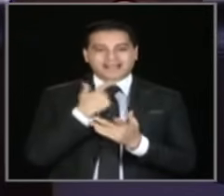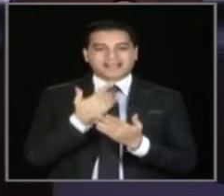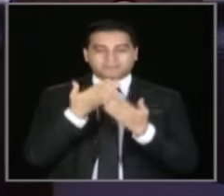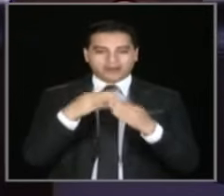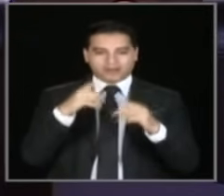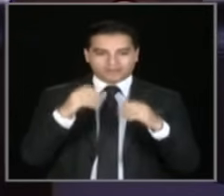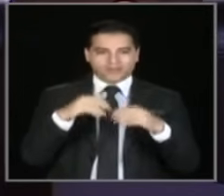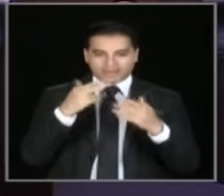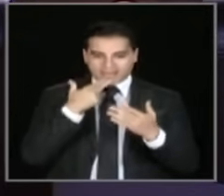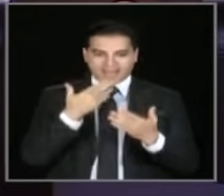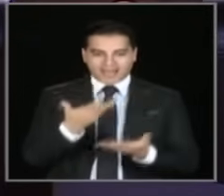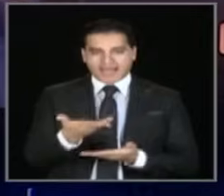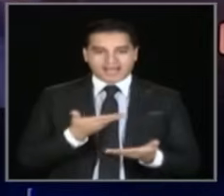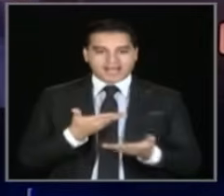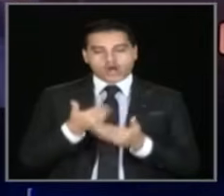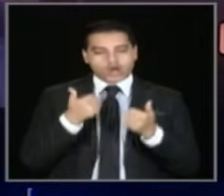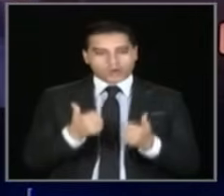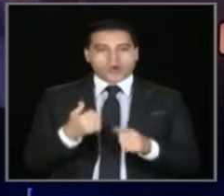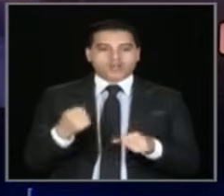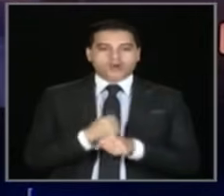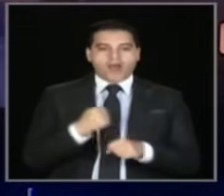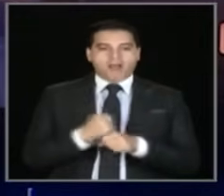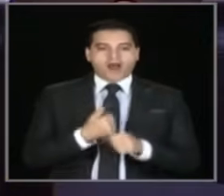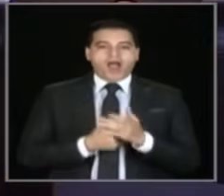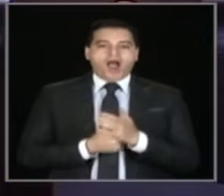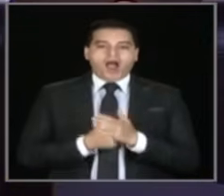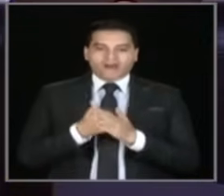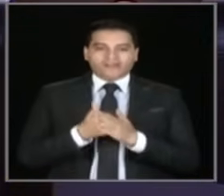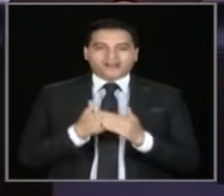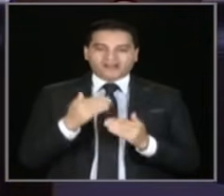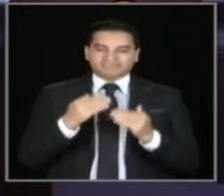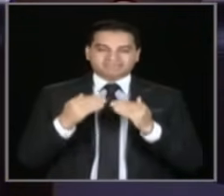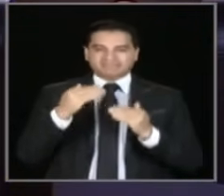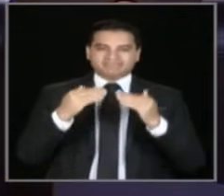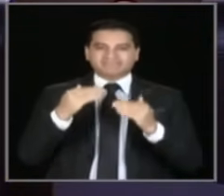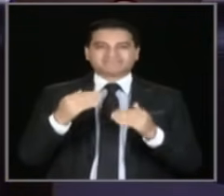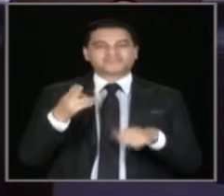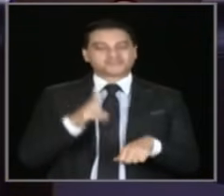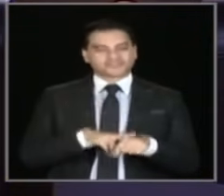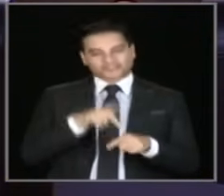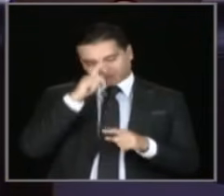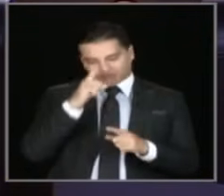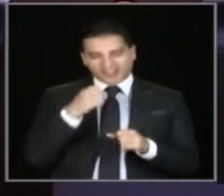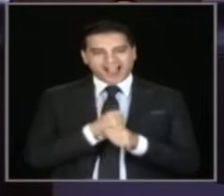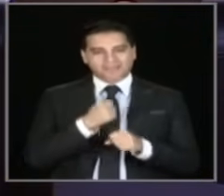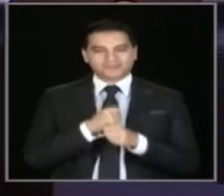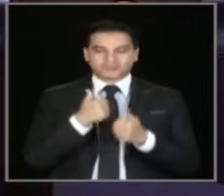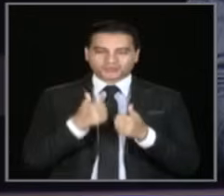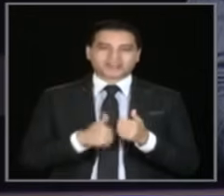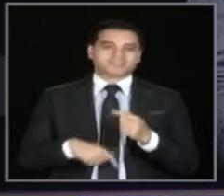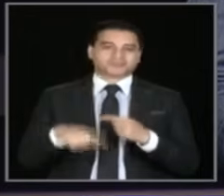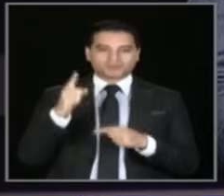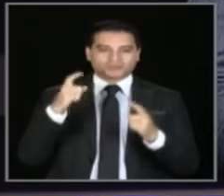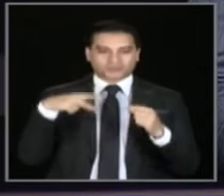الله إن الماتش النهاردة يبقى ماتش كويس وعلى مستوى التوقعات. ان شاء الله نعمل ماتش كويس ونتاهل باذن